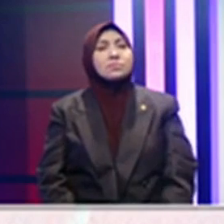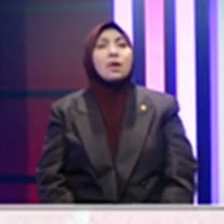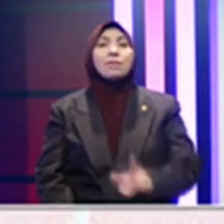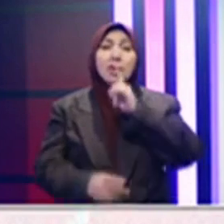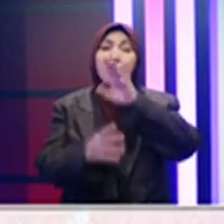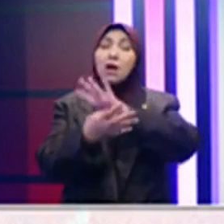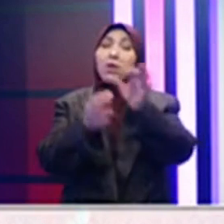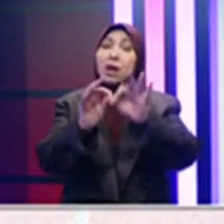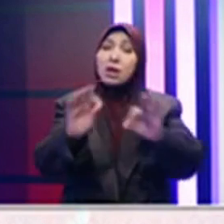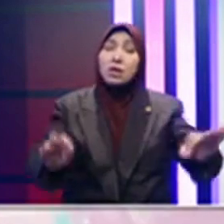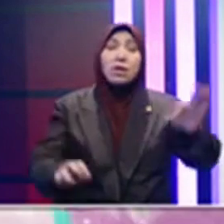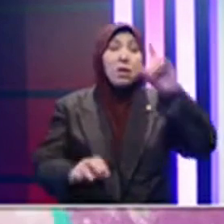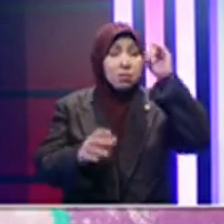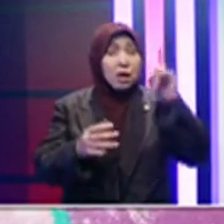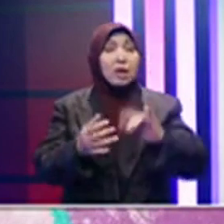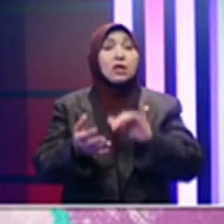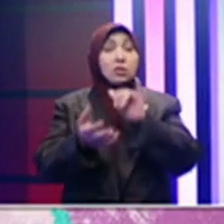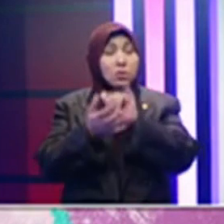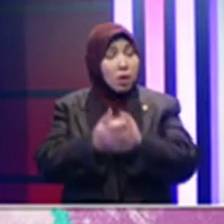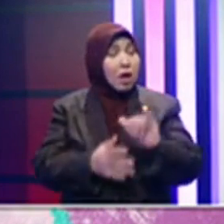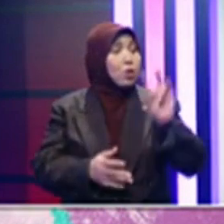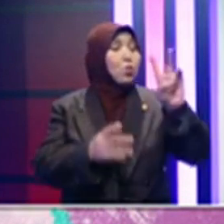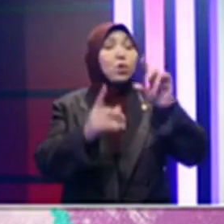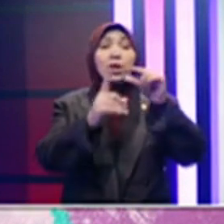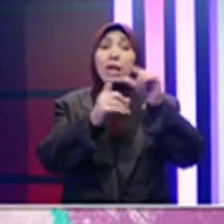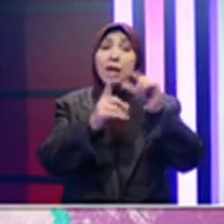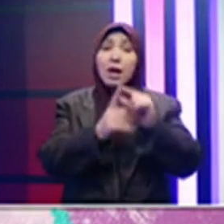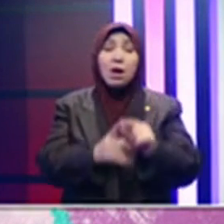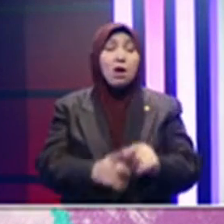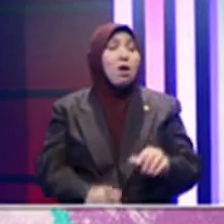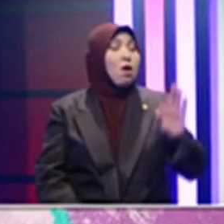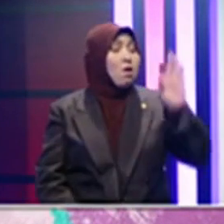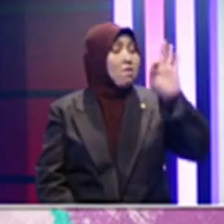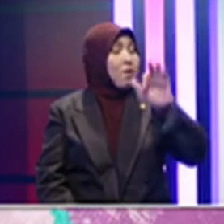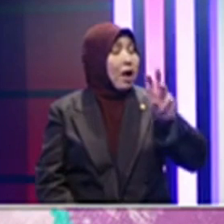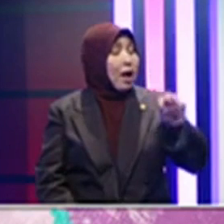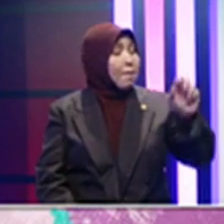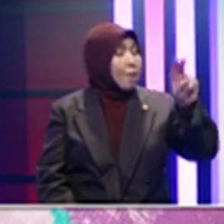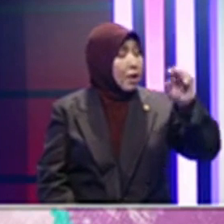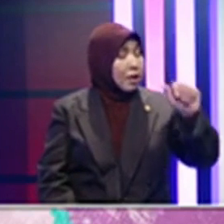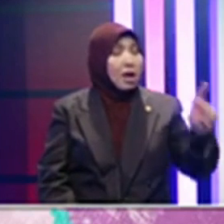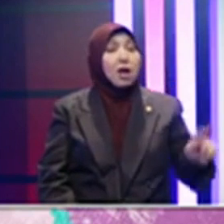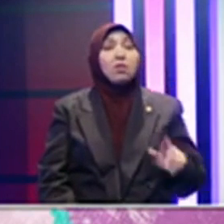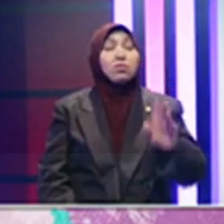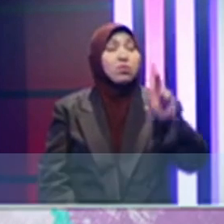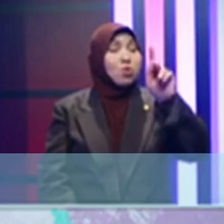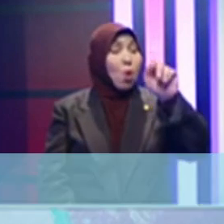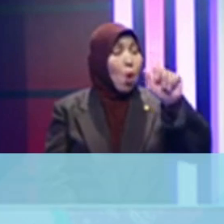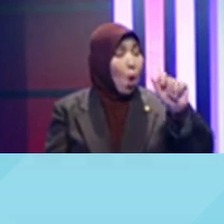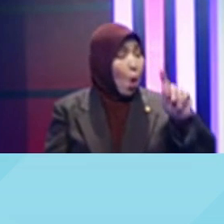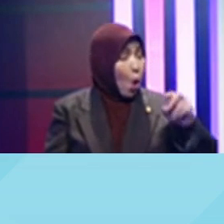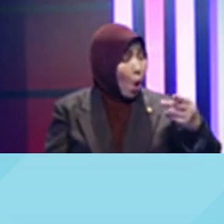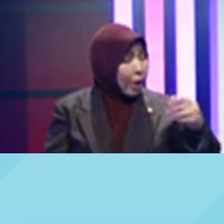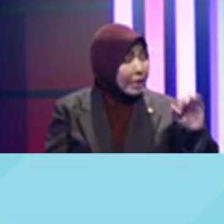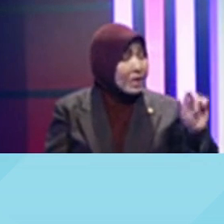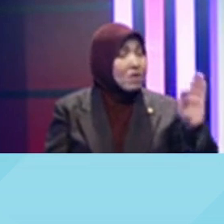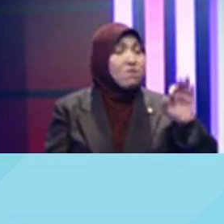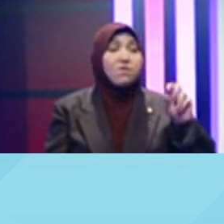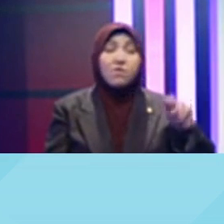Sallallahu alaihi wasallam ila akhir ayat, iaitu dua kalimah fa'amanat ta'ifah dengan wa